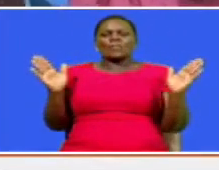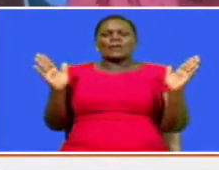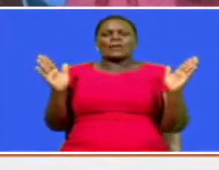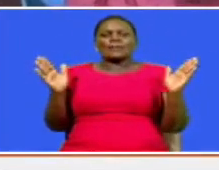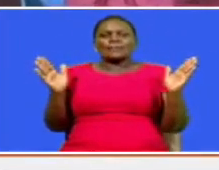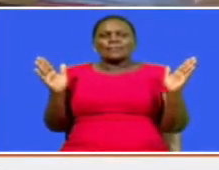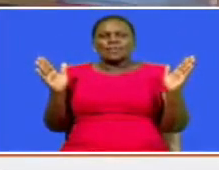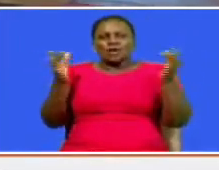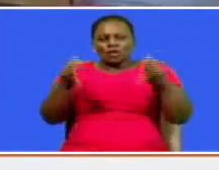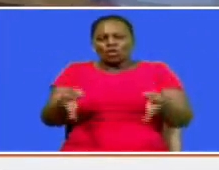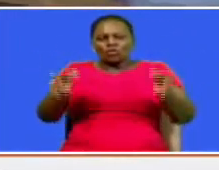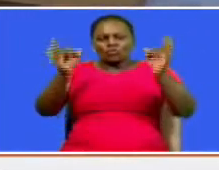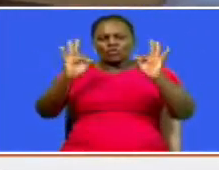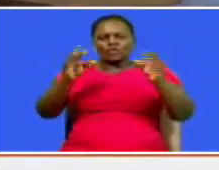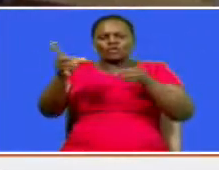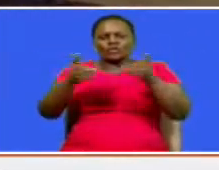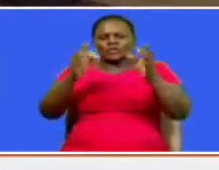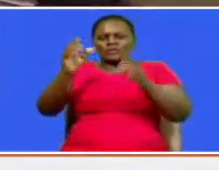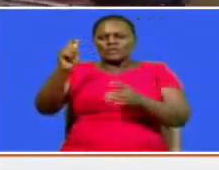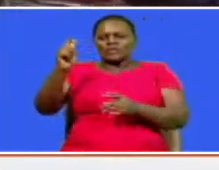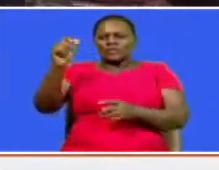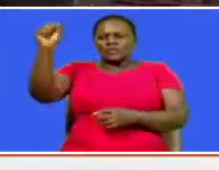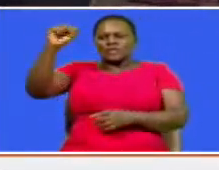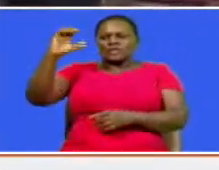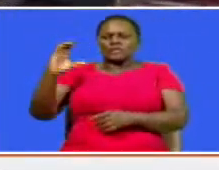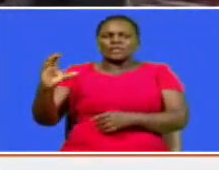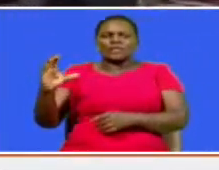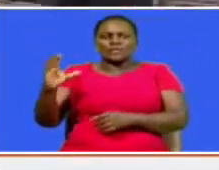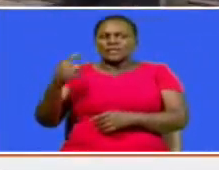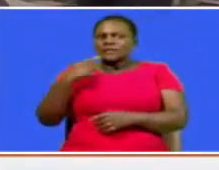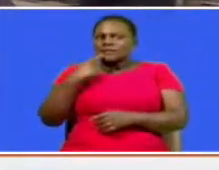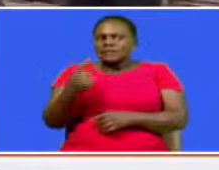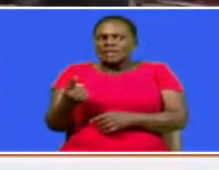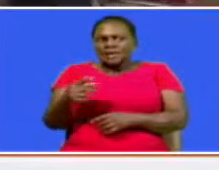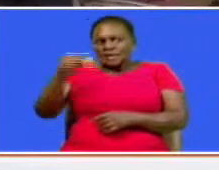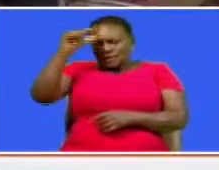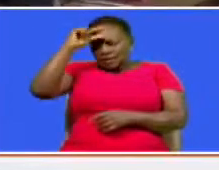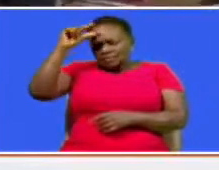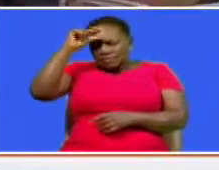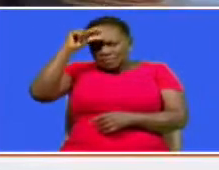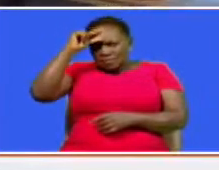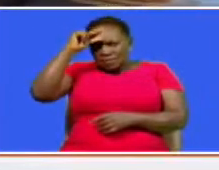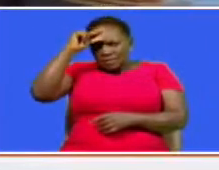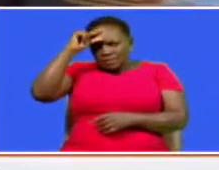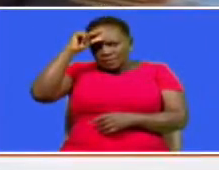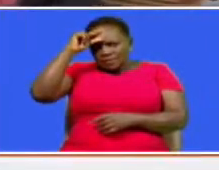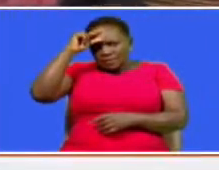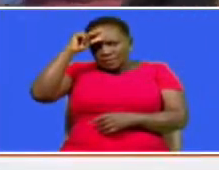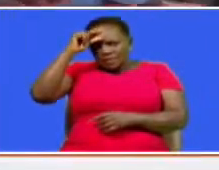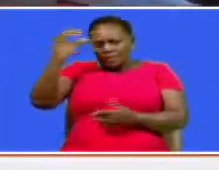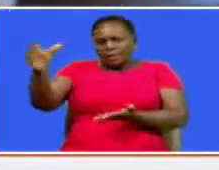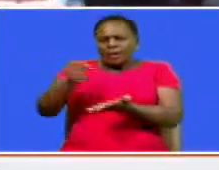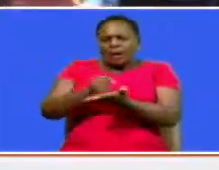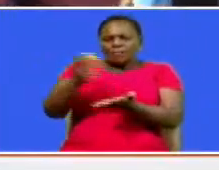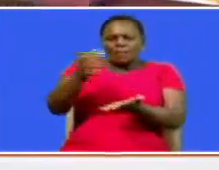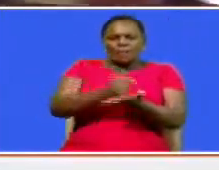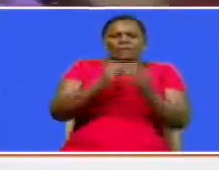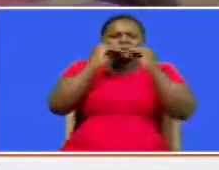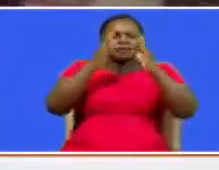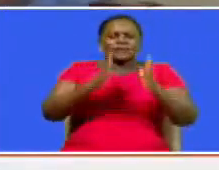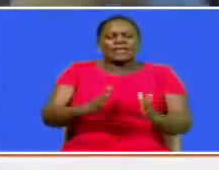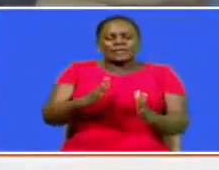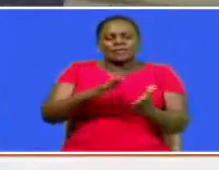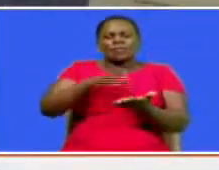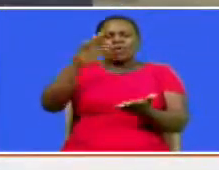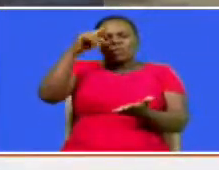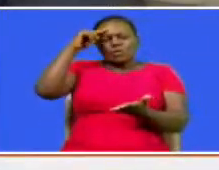michani, ofisa mkuu mtendaji wa TSC Nancy Masharia alisema serikali imeanza kuajiri walimu zaidi kwa ajili ya junior